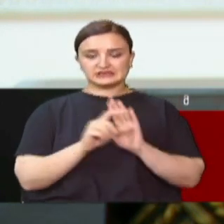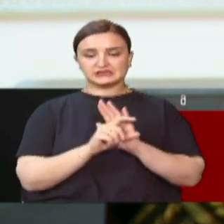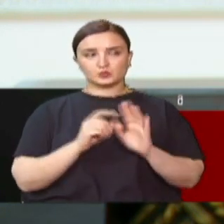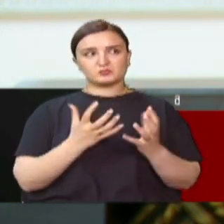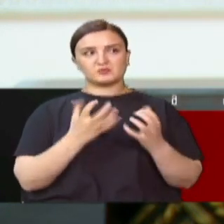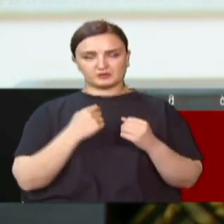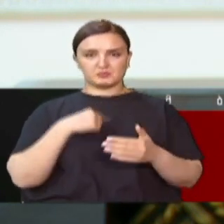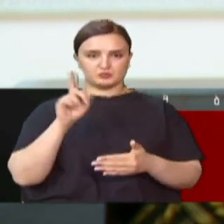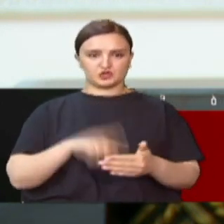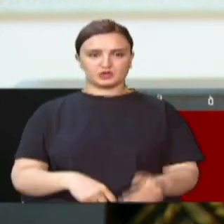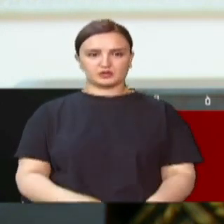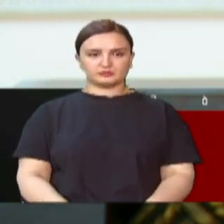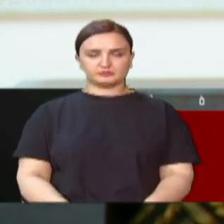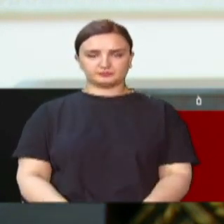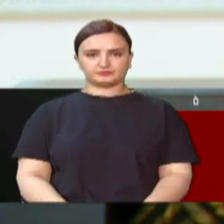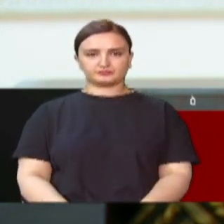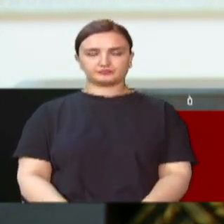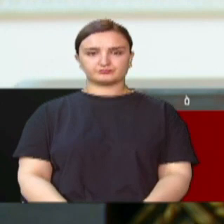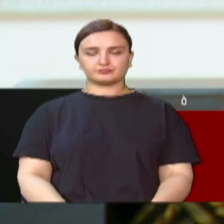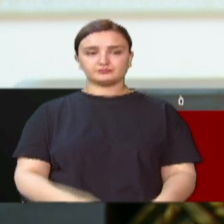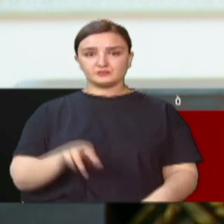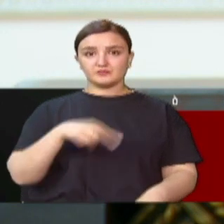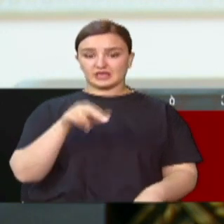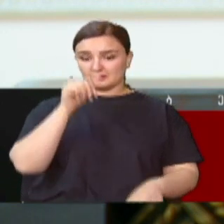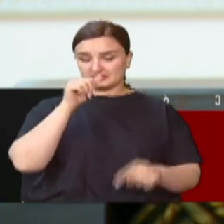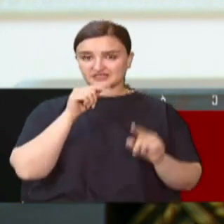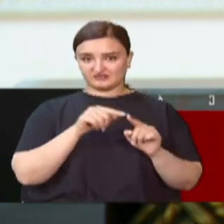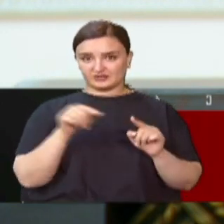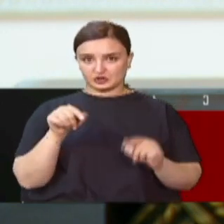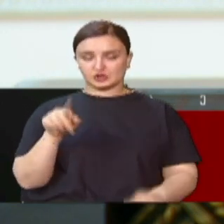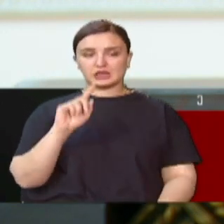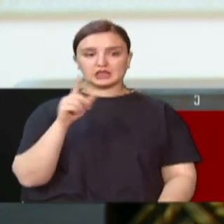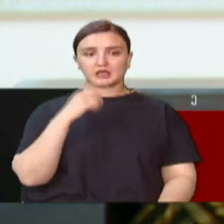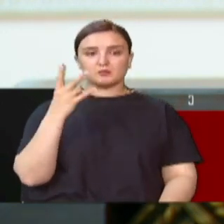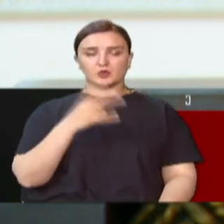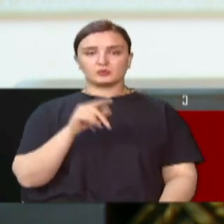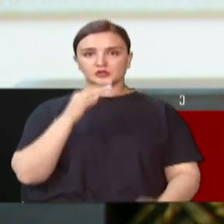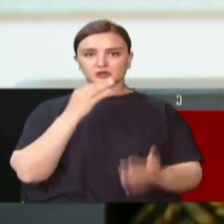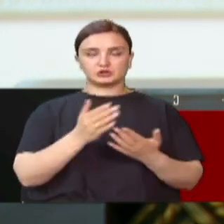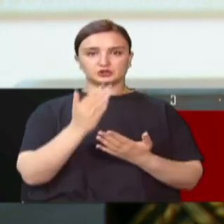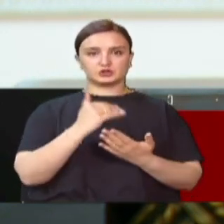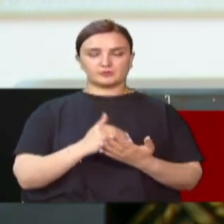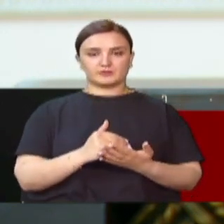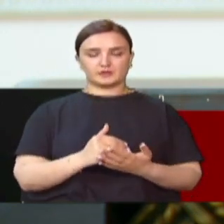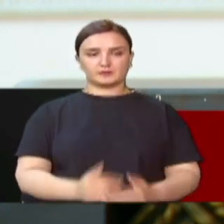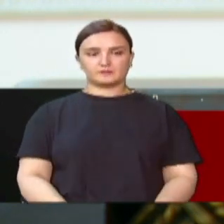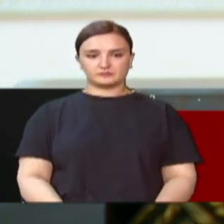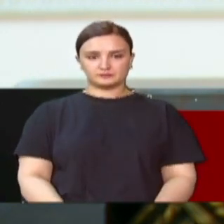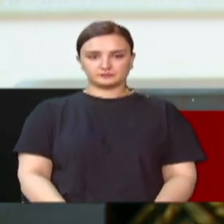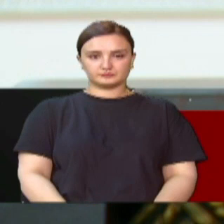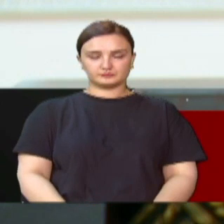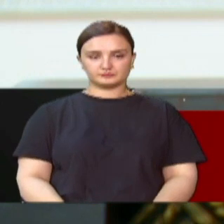მივიღებთ აუცილებლად დეკემბრის თვეში ამ წლის ბოლოს და რა თქმა უნდა იმის შემდეგ